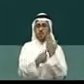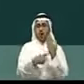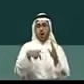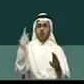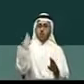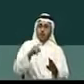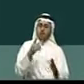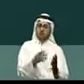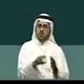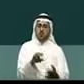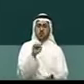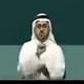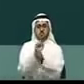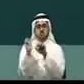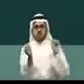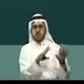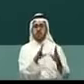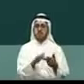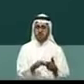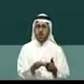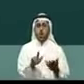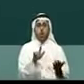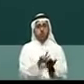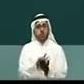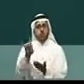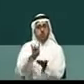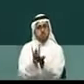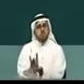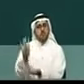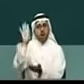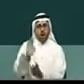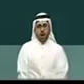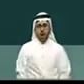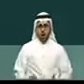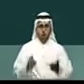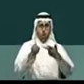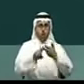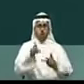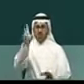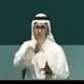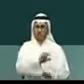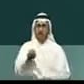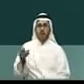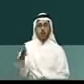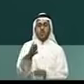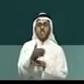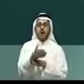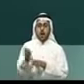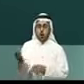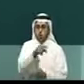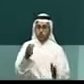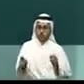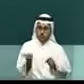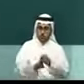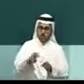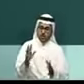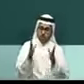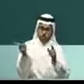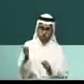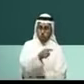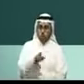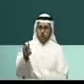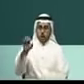ما يقارب من 270,000 مخالف لبعثاتهم الدبلوماسية للحصول على وثائق السفر، إلى جانب إحالة